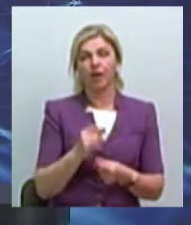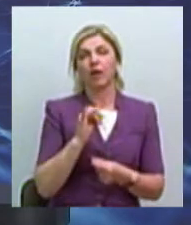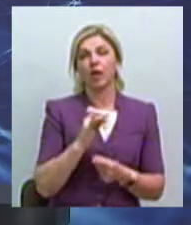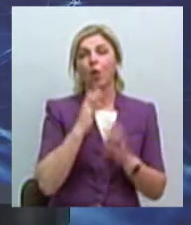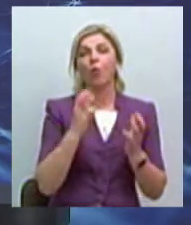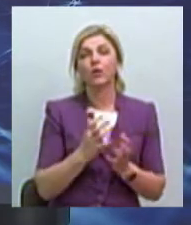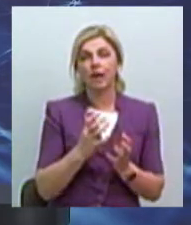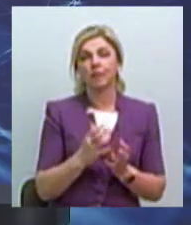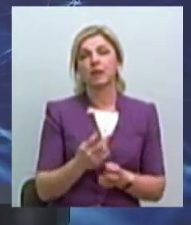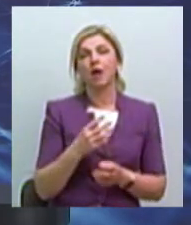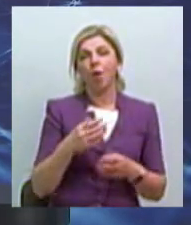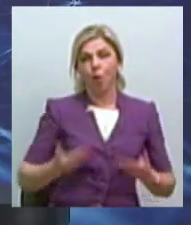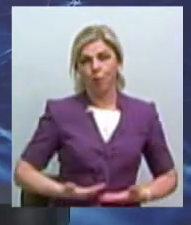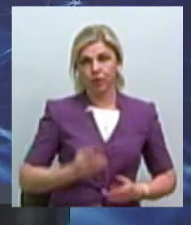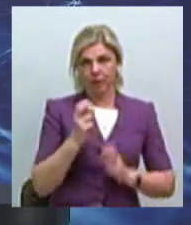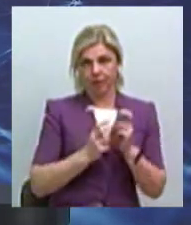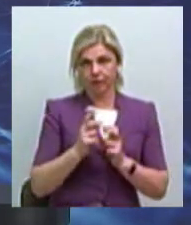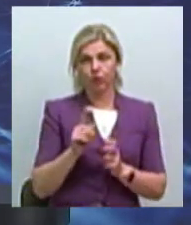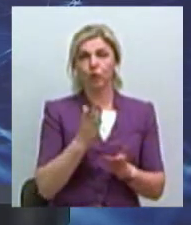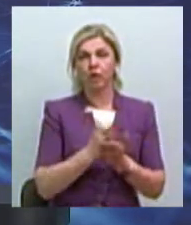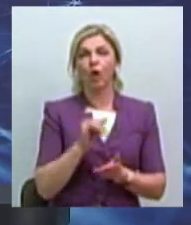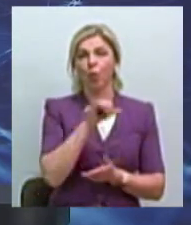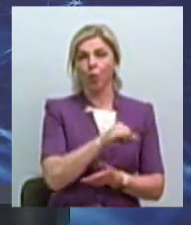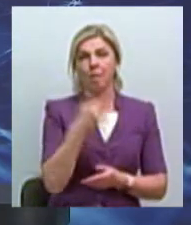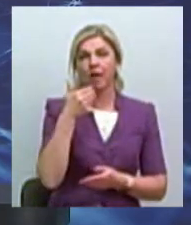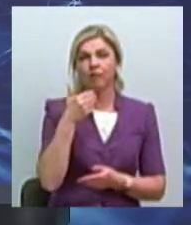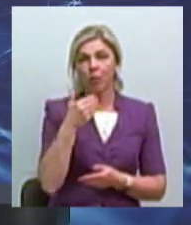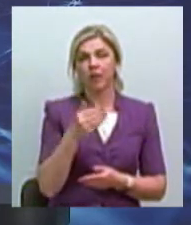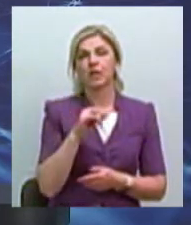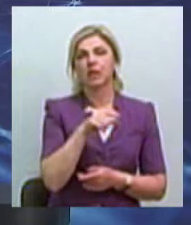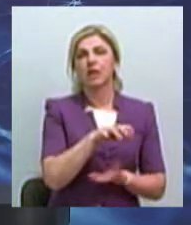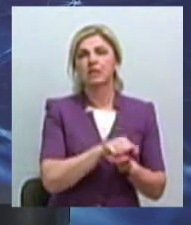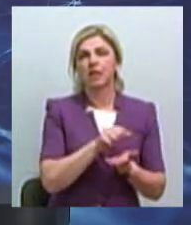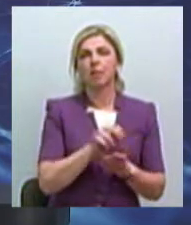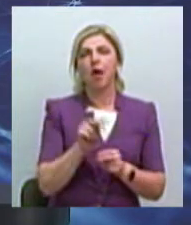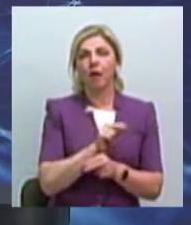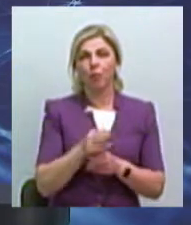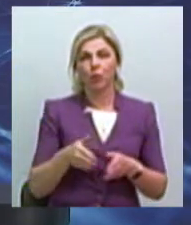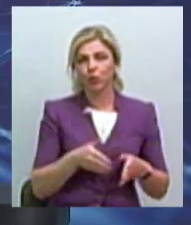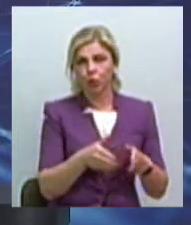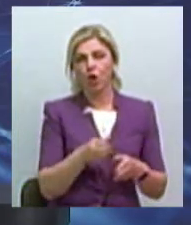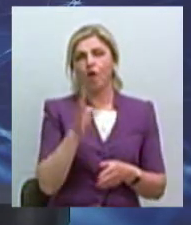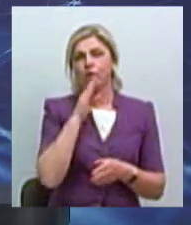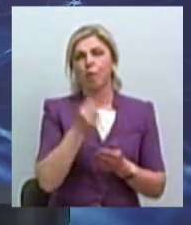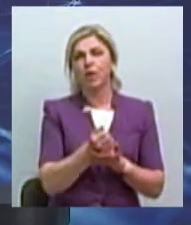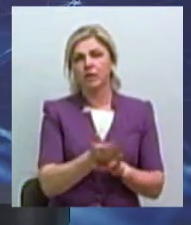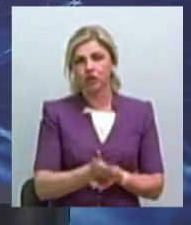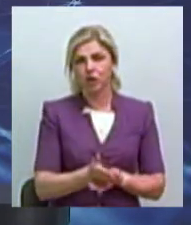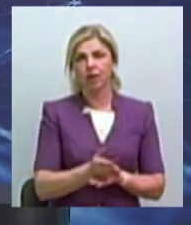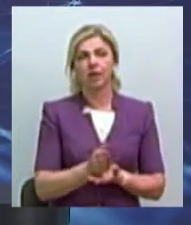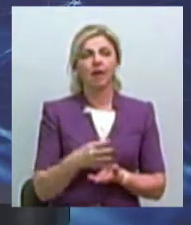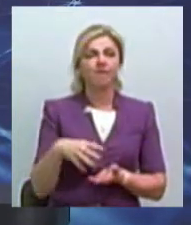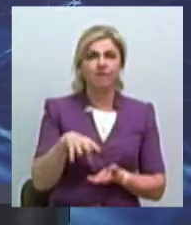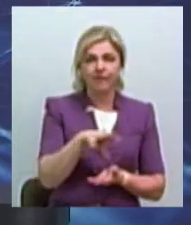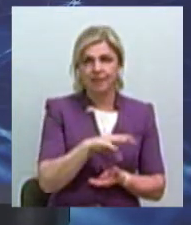підприємства, яке є в Первомайській міській раді, яка займається і ремонтом доріг, і водопостачанням,